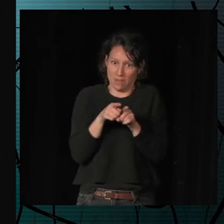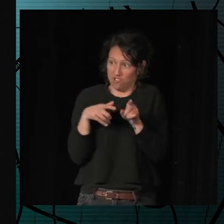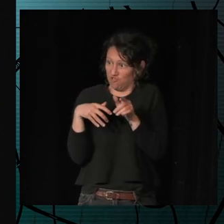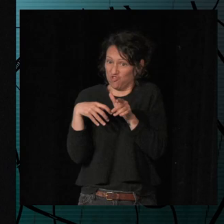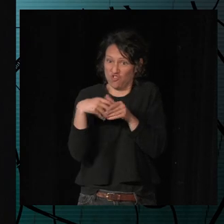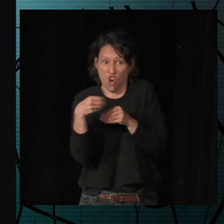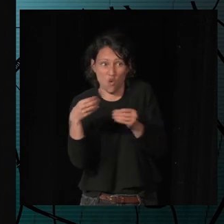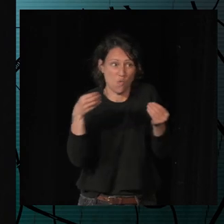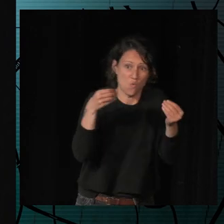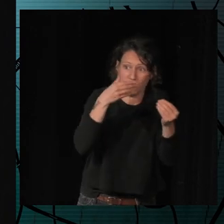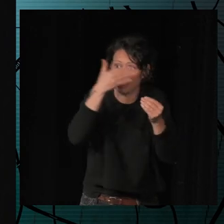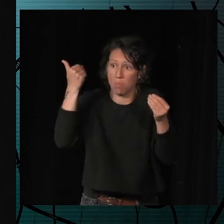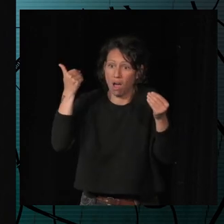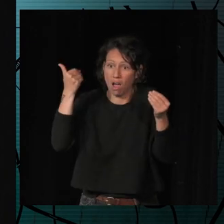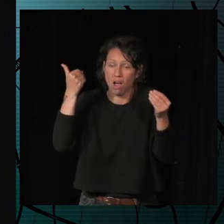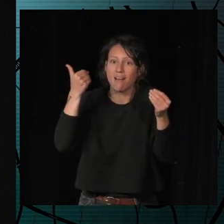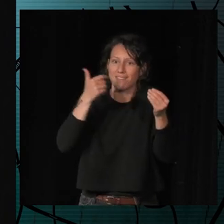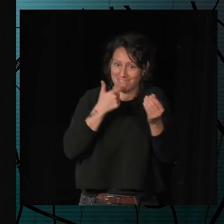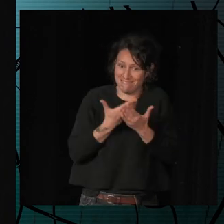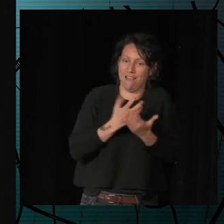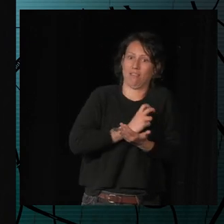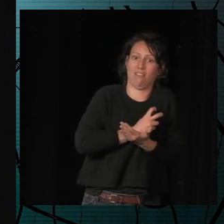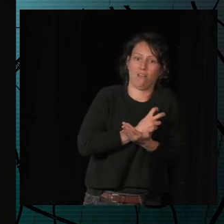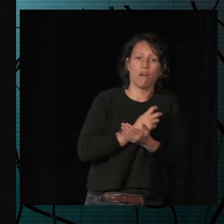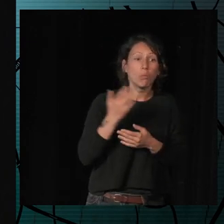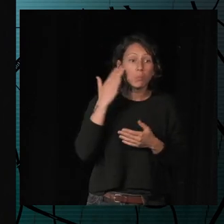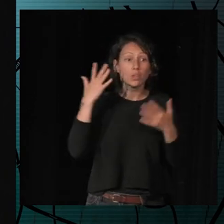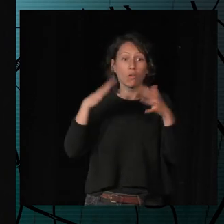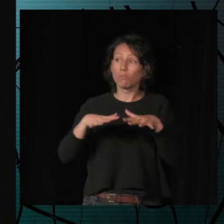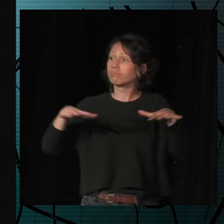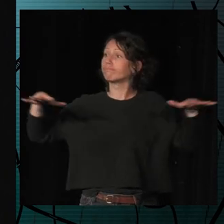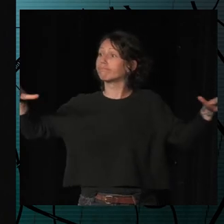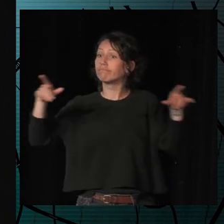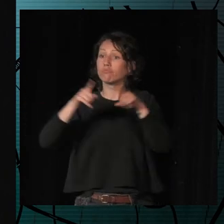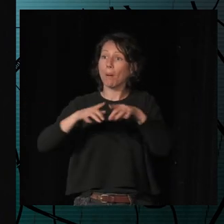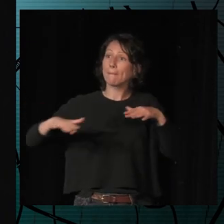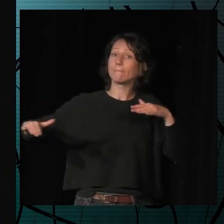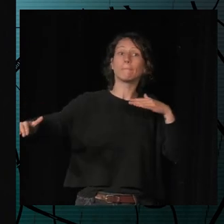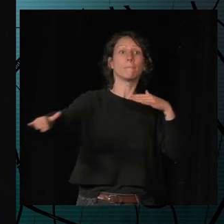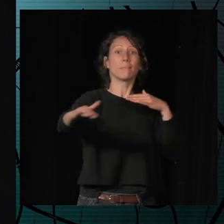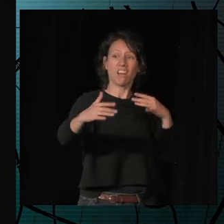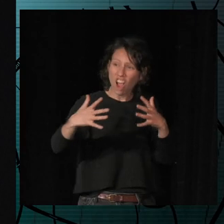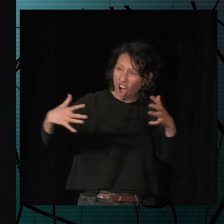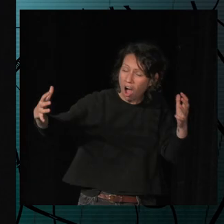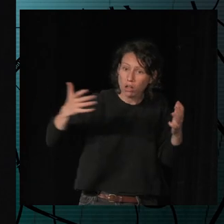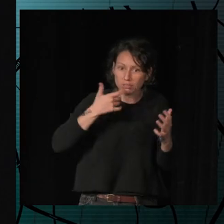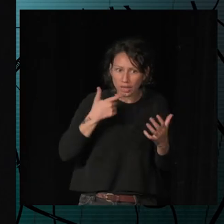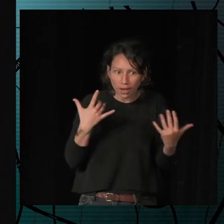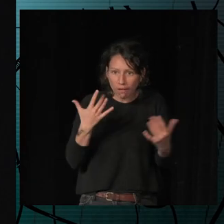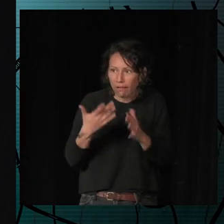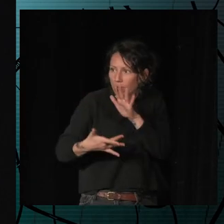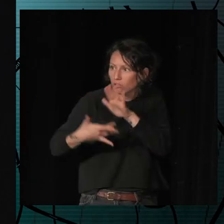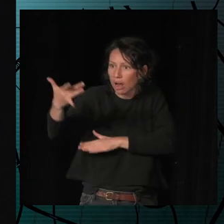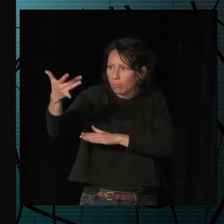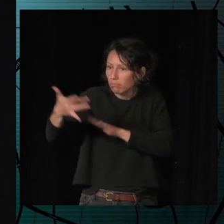sortir ben si on seetrouve au milieu d'une plaine le problème est plus du tout le même on peut partir en toutes directions on peut s'échapper donc forcément la peur va pas fonctionner du tout de la même